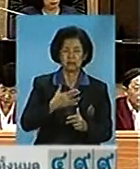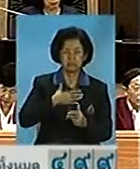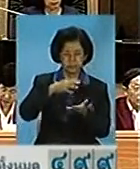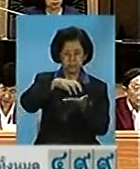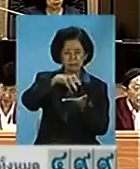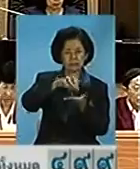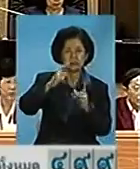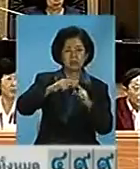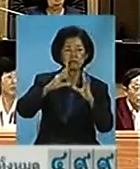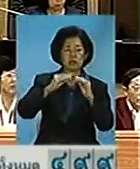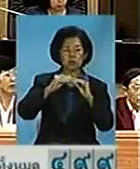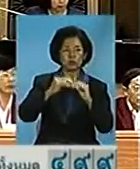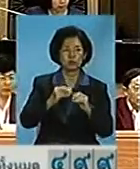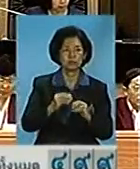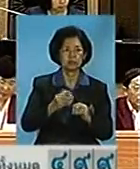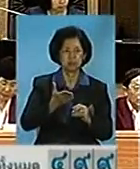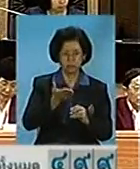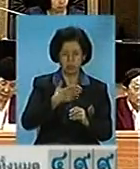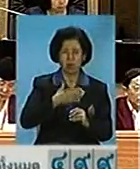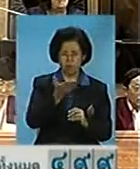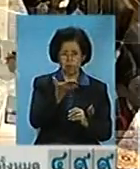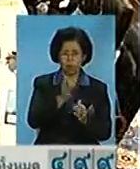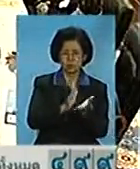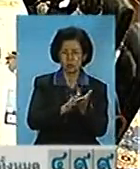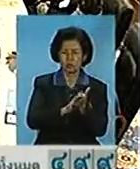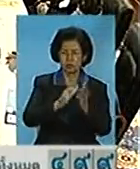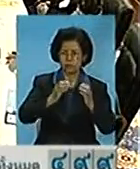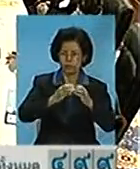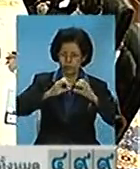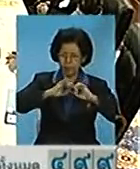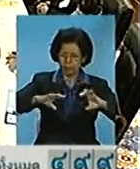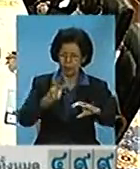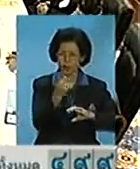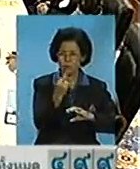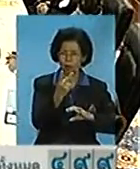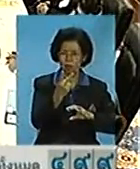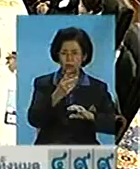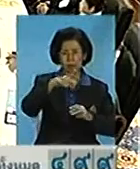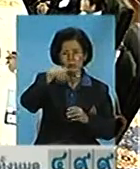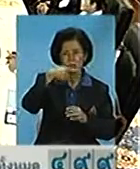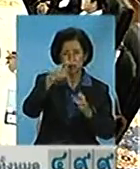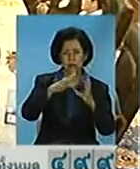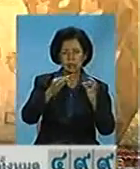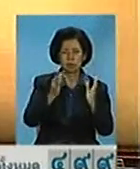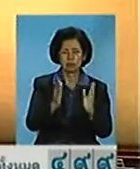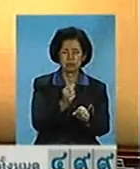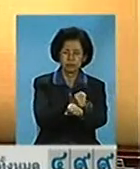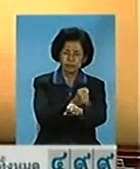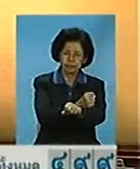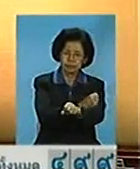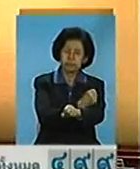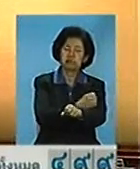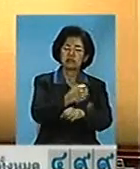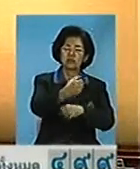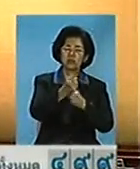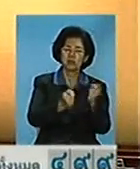ต่อที่ประชุมนะครับก็ผมก็ต้องชมเชยฝ่ายค้านทั้งสองท่านที่พยายามจะพูดถึงเรื่องแรงงานชาวสวนยางนะครับ